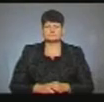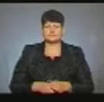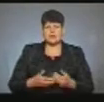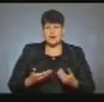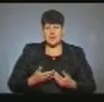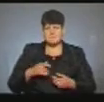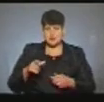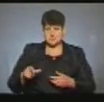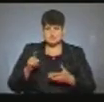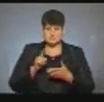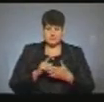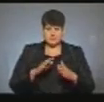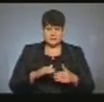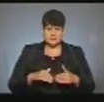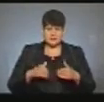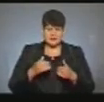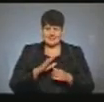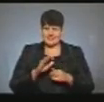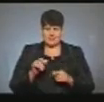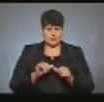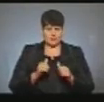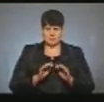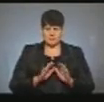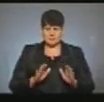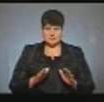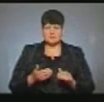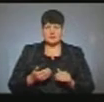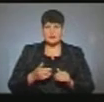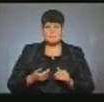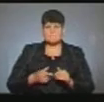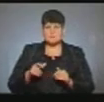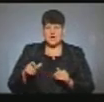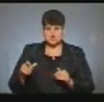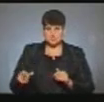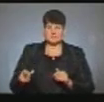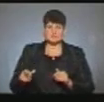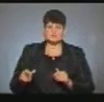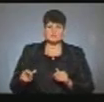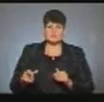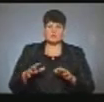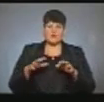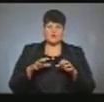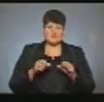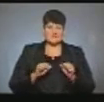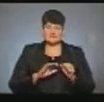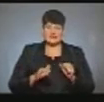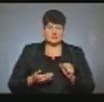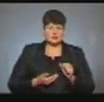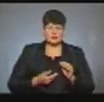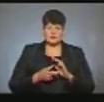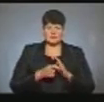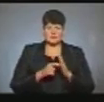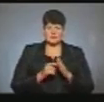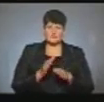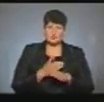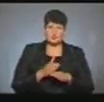Мешканці повинні звертатися вже не в комісію, а мешканці або власники нежитлових приміщень, бо там